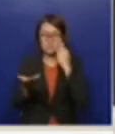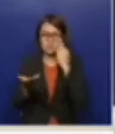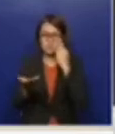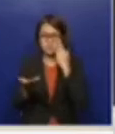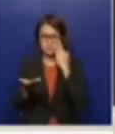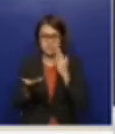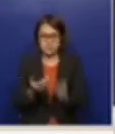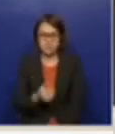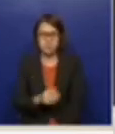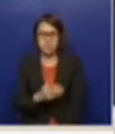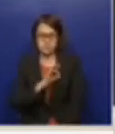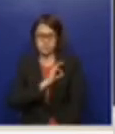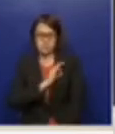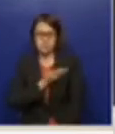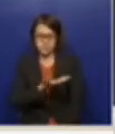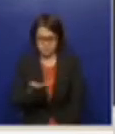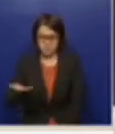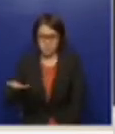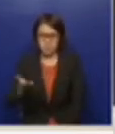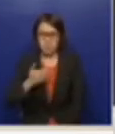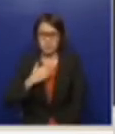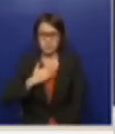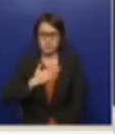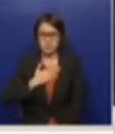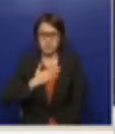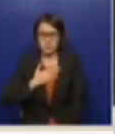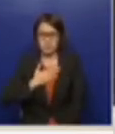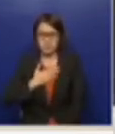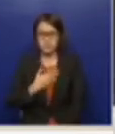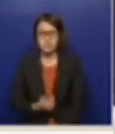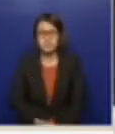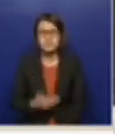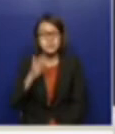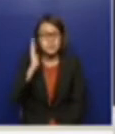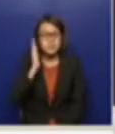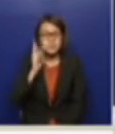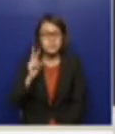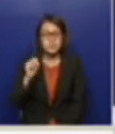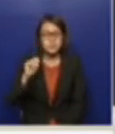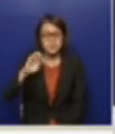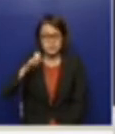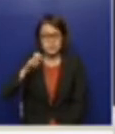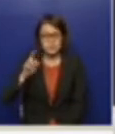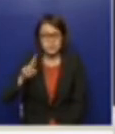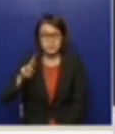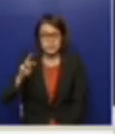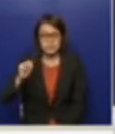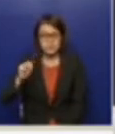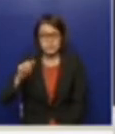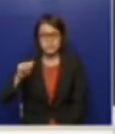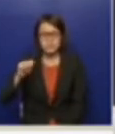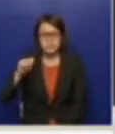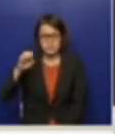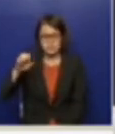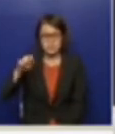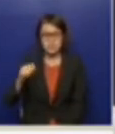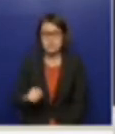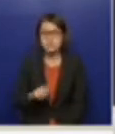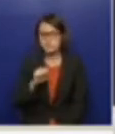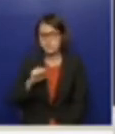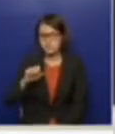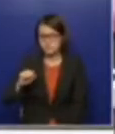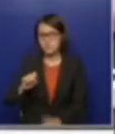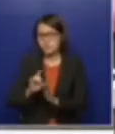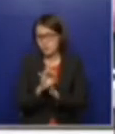านสมาชิกผู้ทรงเกียรติกระผมนายนิรมิตสุจารีสมาชิกสภาผู้แทนราษฎรจังหวัดร้อยเอ็ดพรร